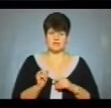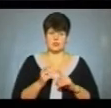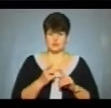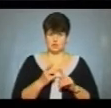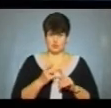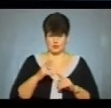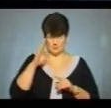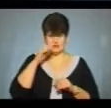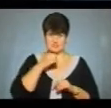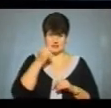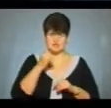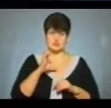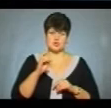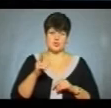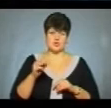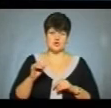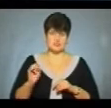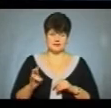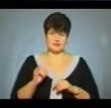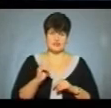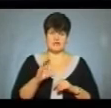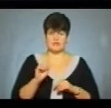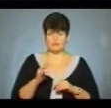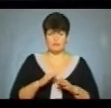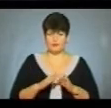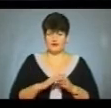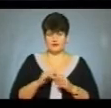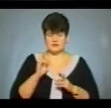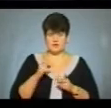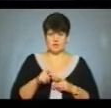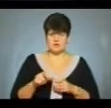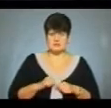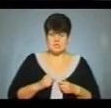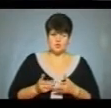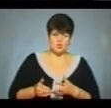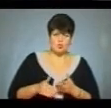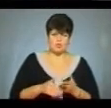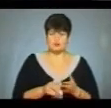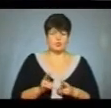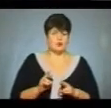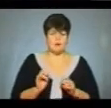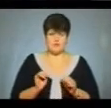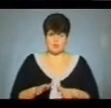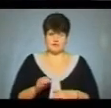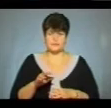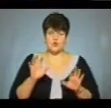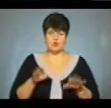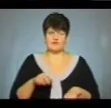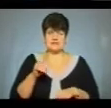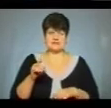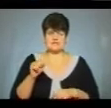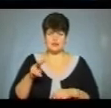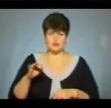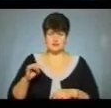чоловік старший, Кошин Іван, батько не знаю, стараються люди допомогти, хто як може. Голова Залозецької